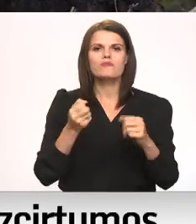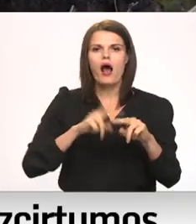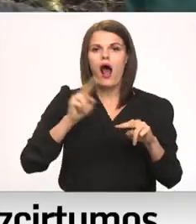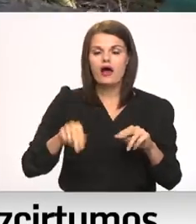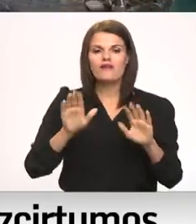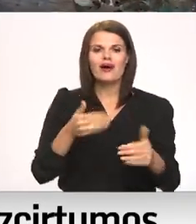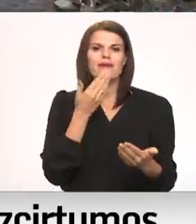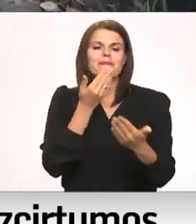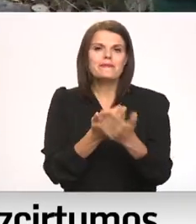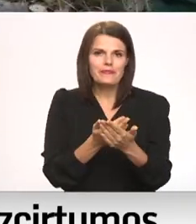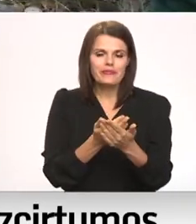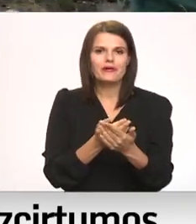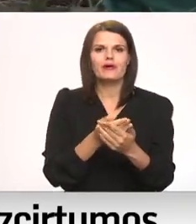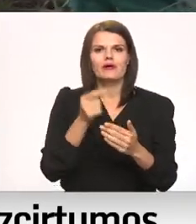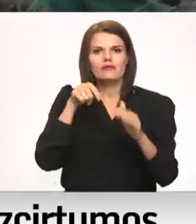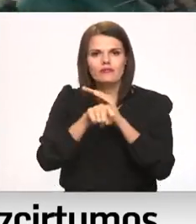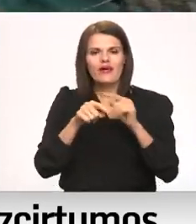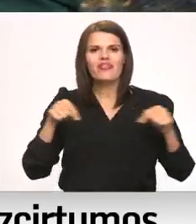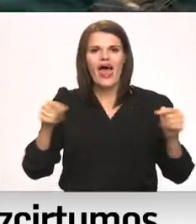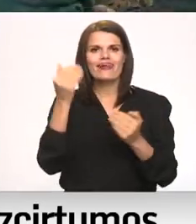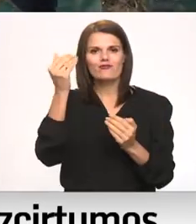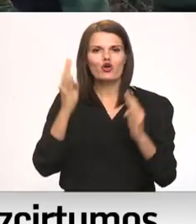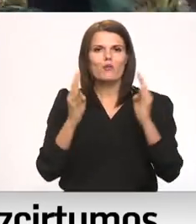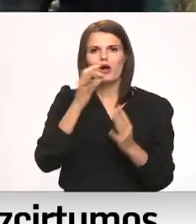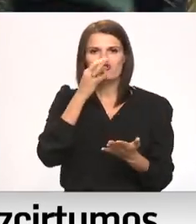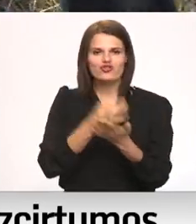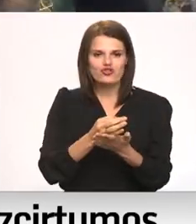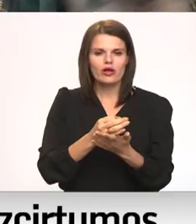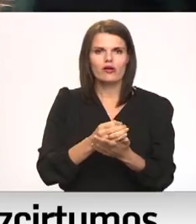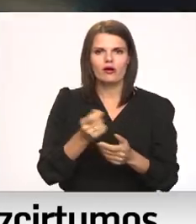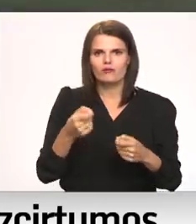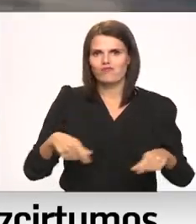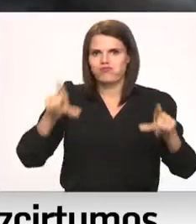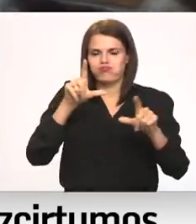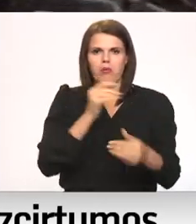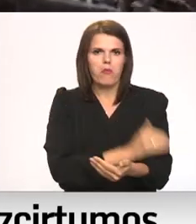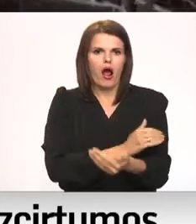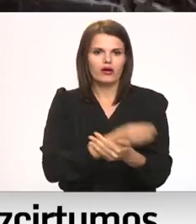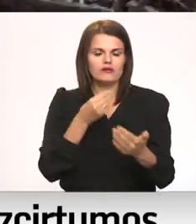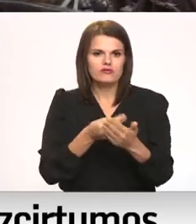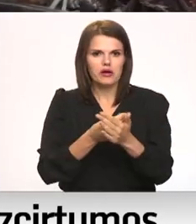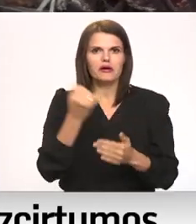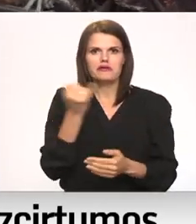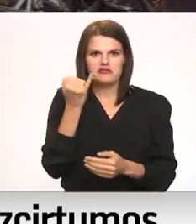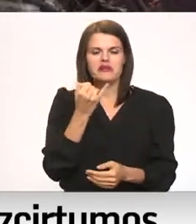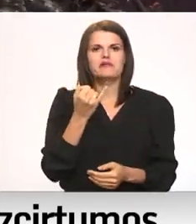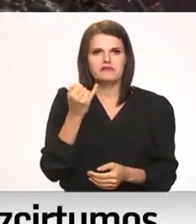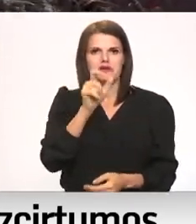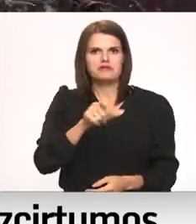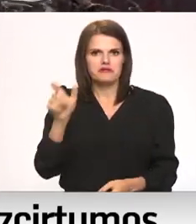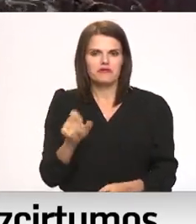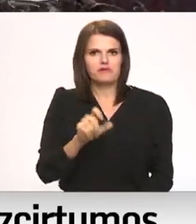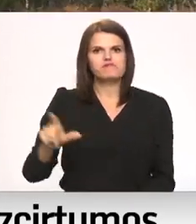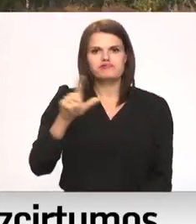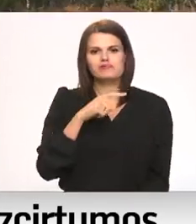var pieteikties sazinoties ar attiecīgās teritorijas mežzini. Strauji augot malkas cenām, cilvēku interese par šo iespēju ir